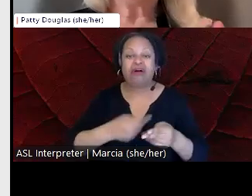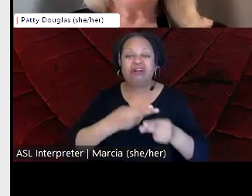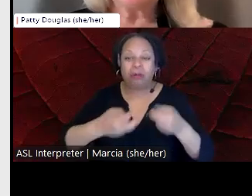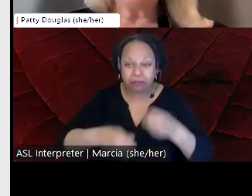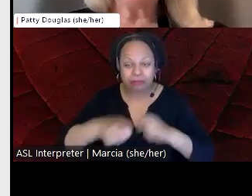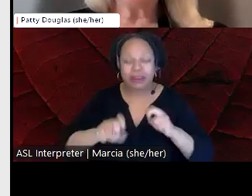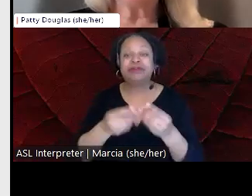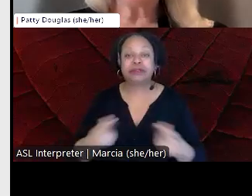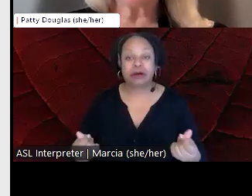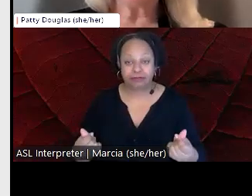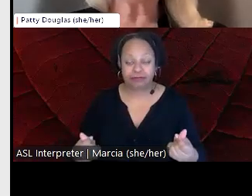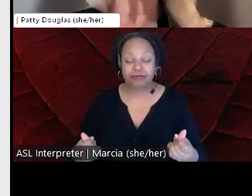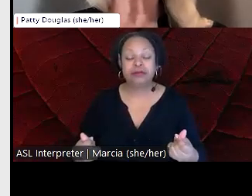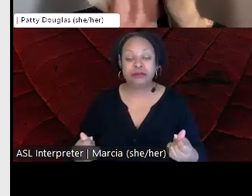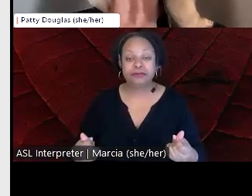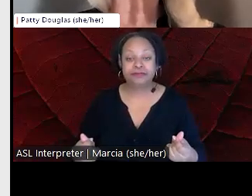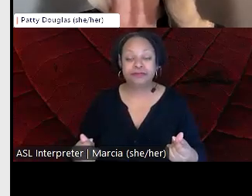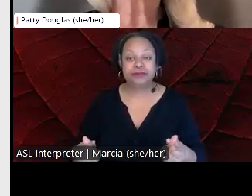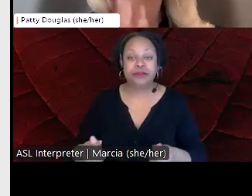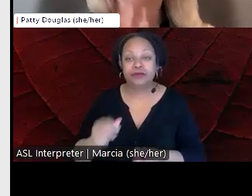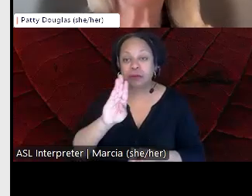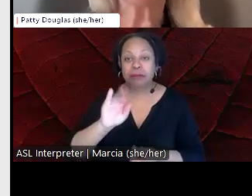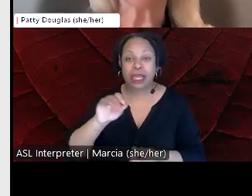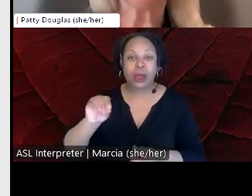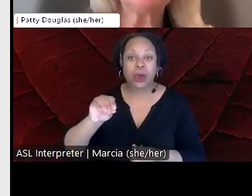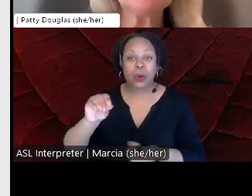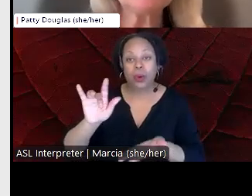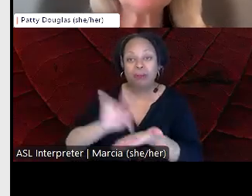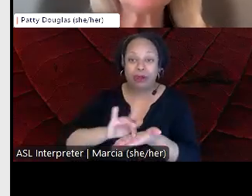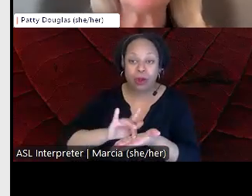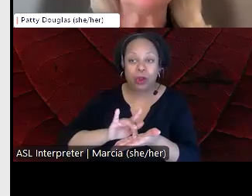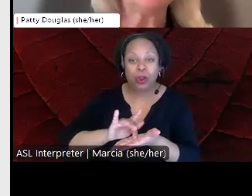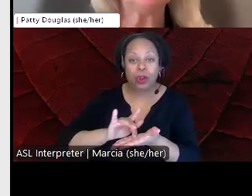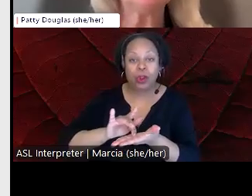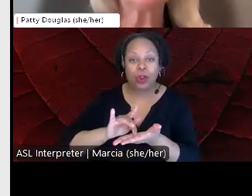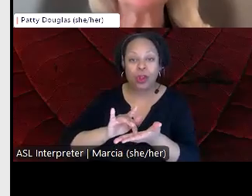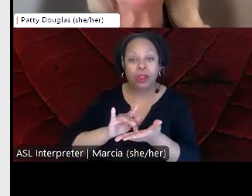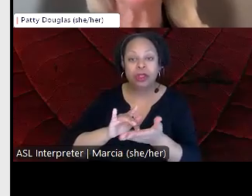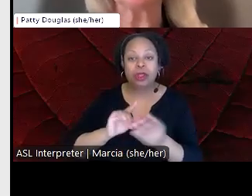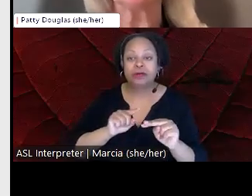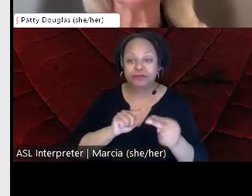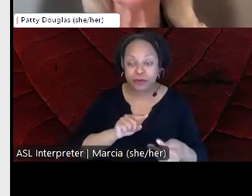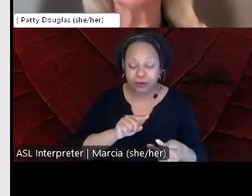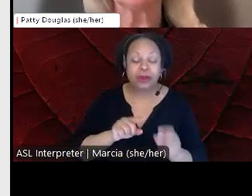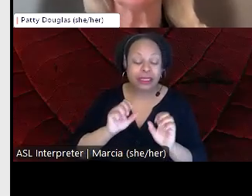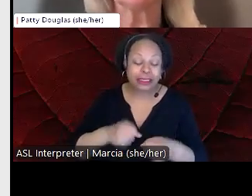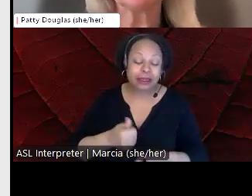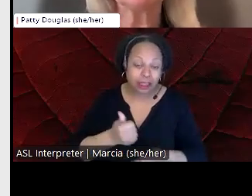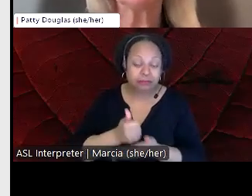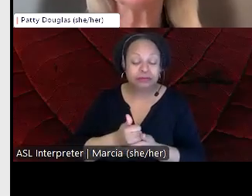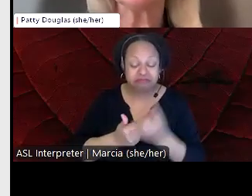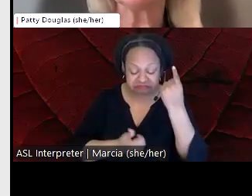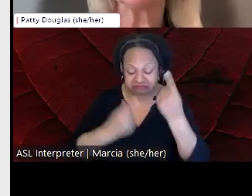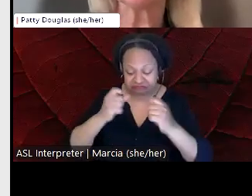ce sont des problèmes qui doivent être résolus et dans le cadre biomédical. Et tandis que le biomédical peut